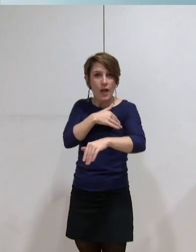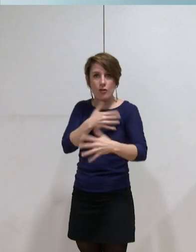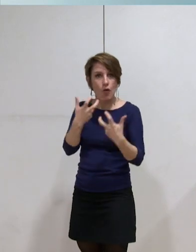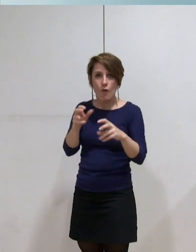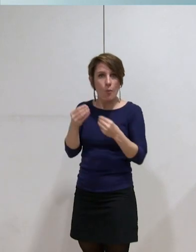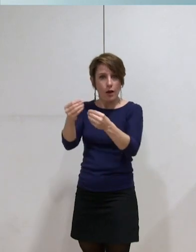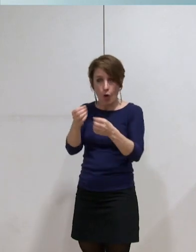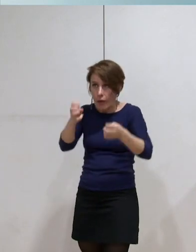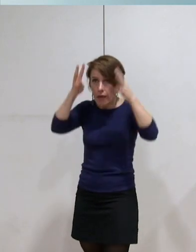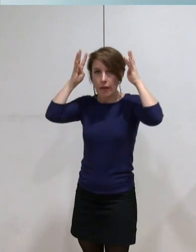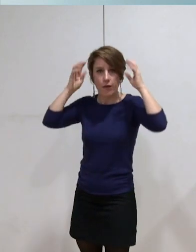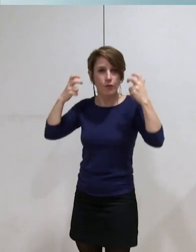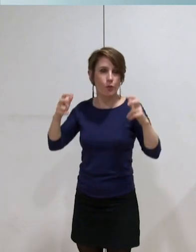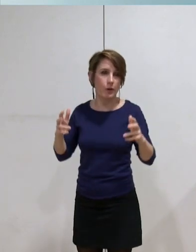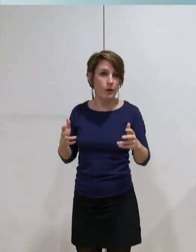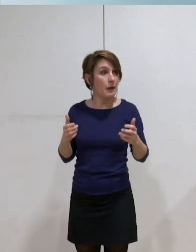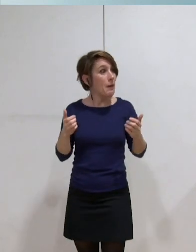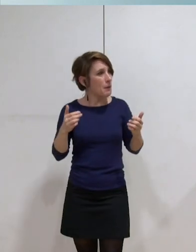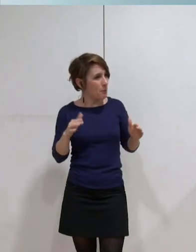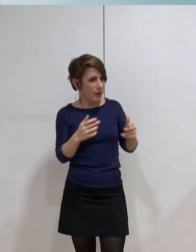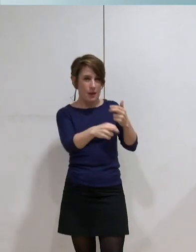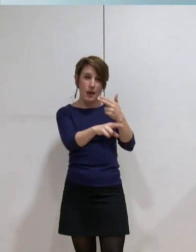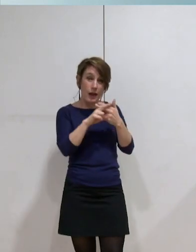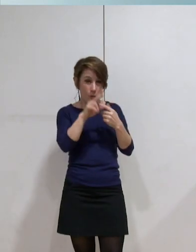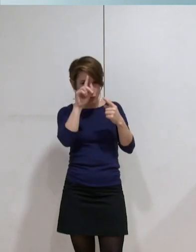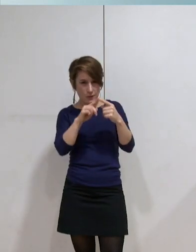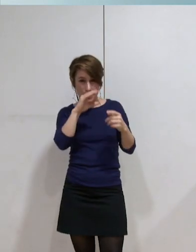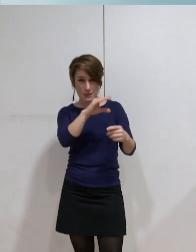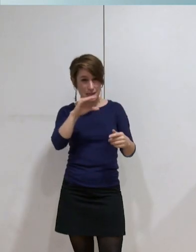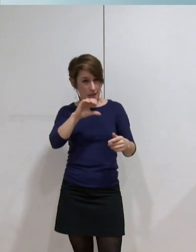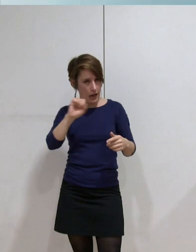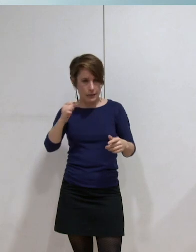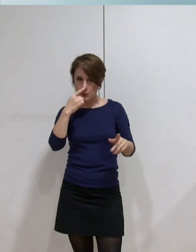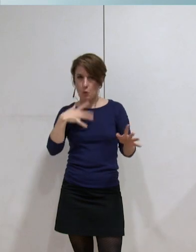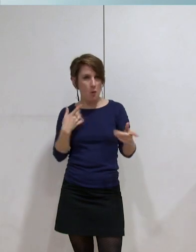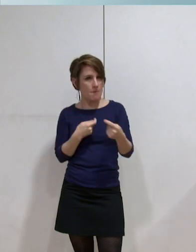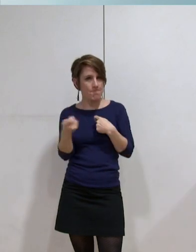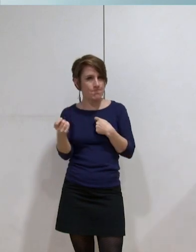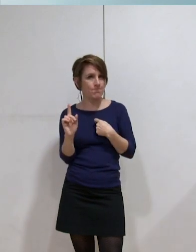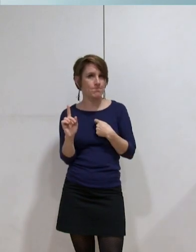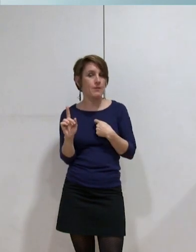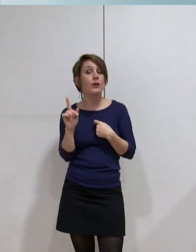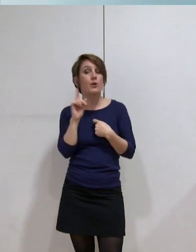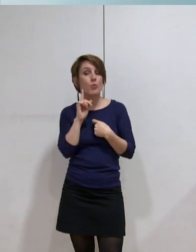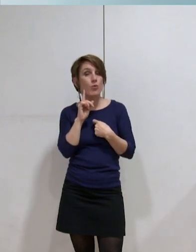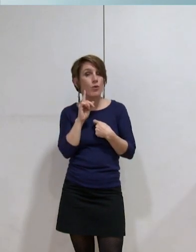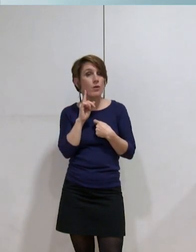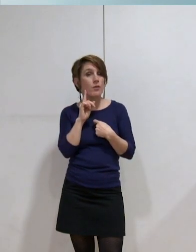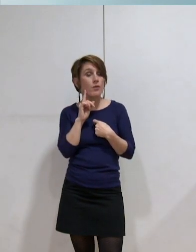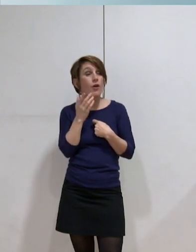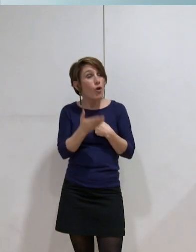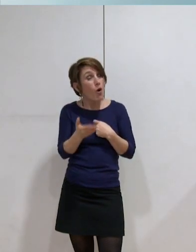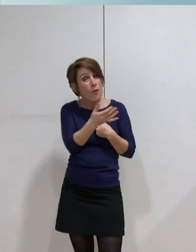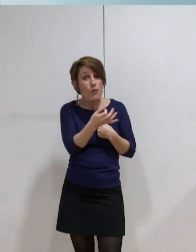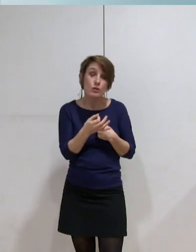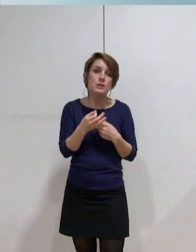revanche la réponse sur le CCS n'est pas satisfaisante à tout point de vue expliquer ce soir que ça va nous permettre de rapprocher